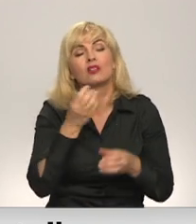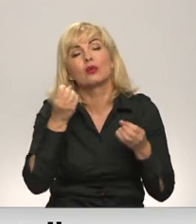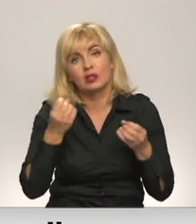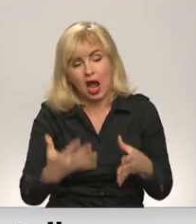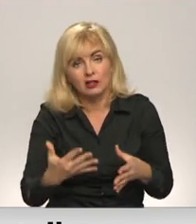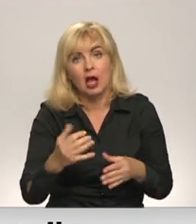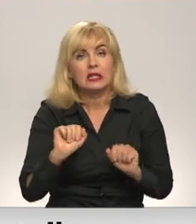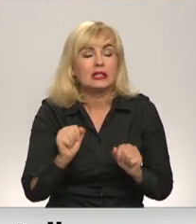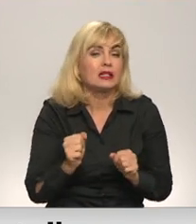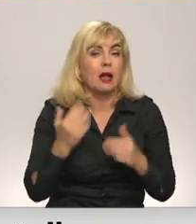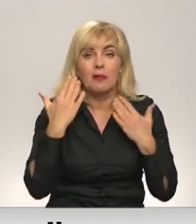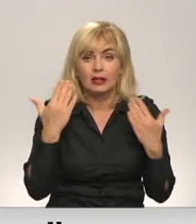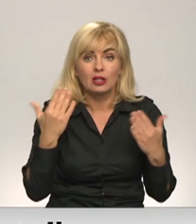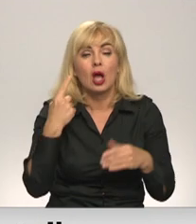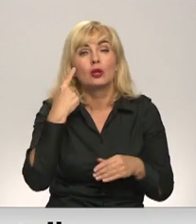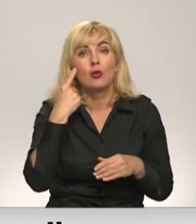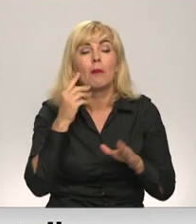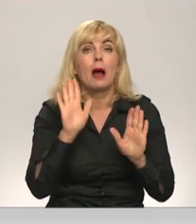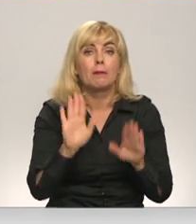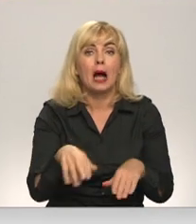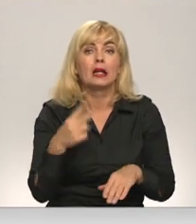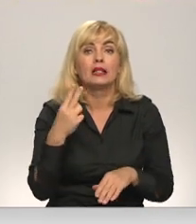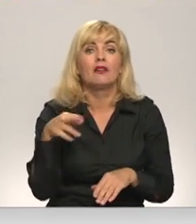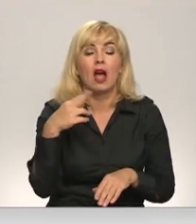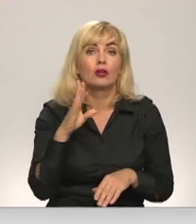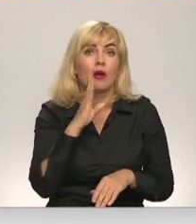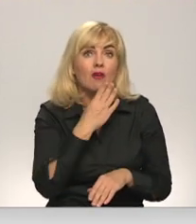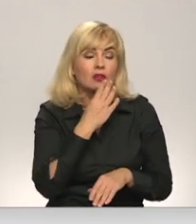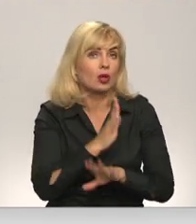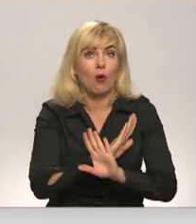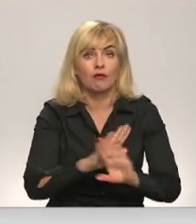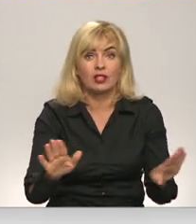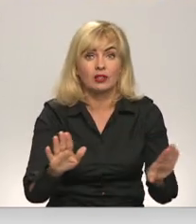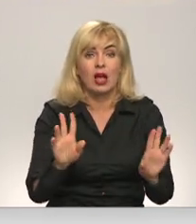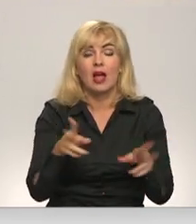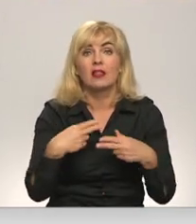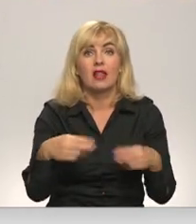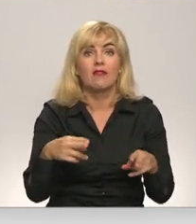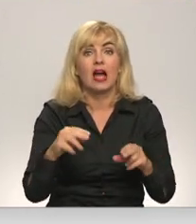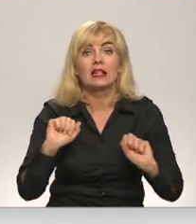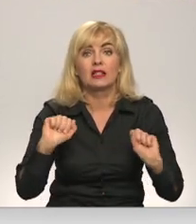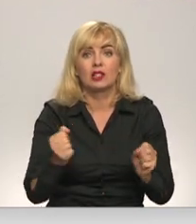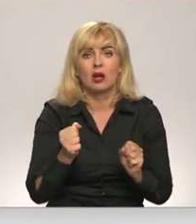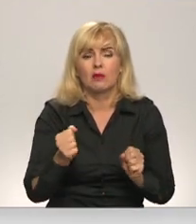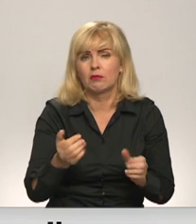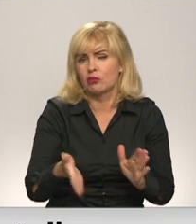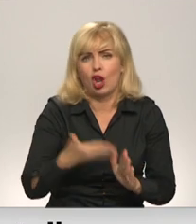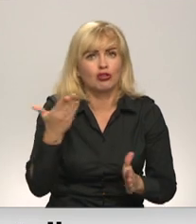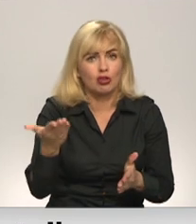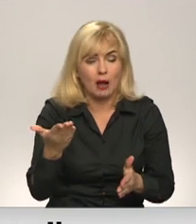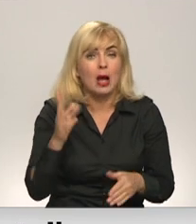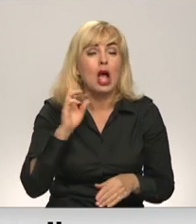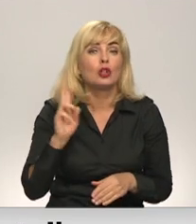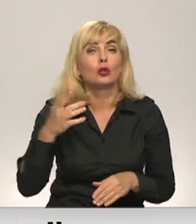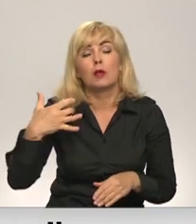ziemā. Nē, es domāju, lai paliek tā kā ir 2 eiro vasarā un viss. Nevajag to ziemu. Ne, priekškam.